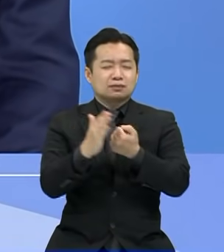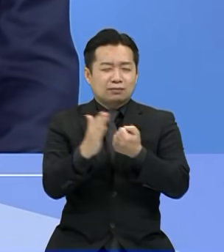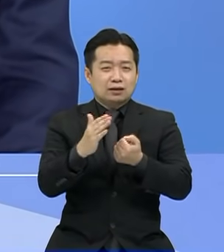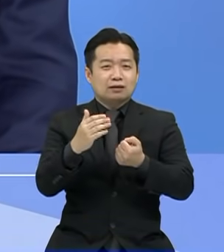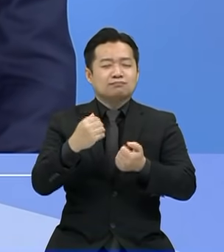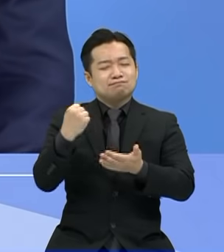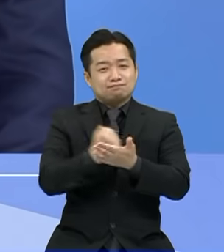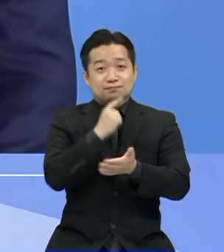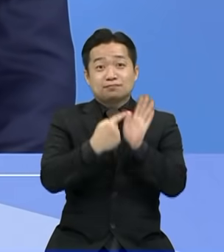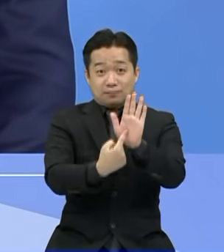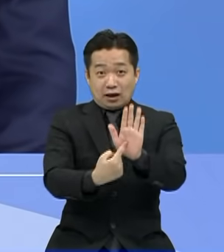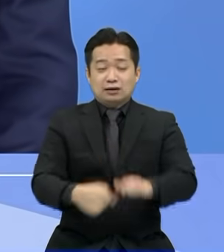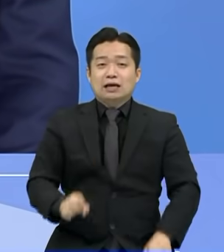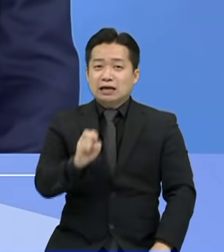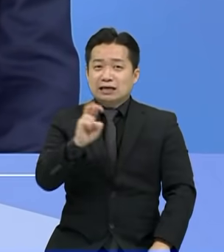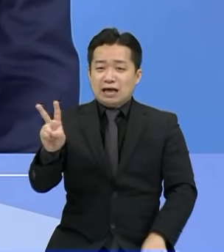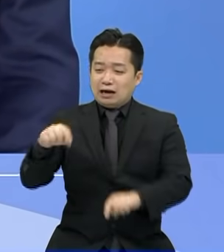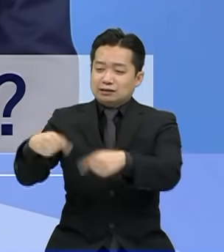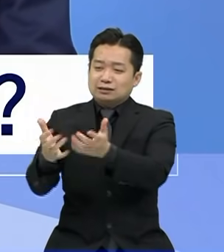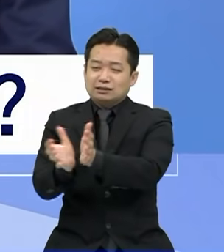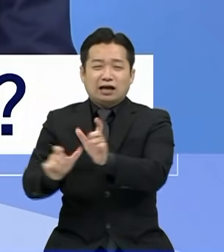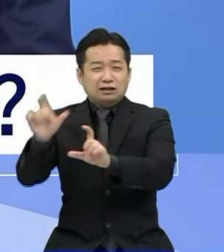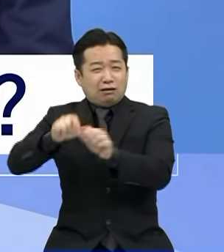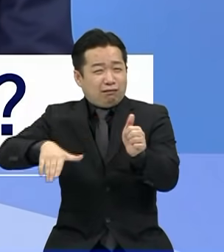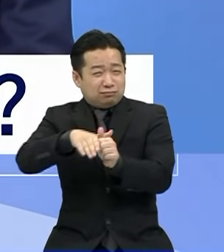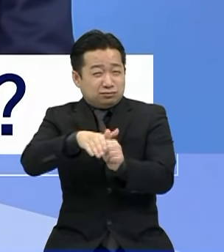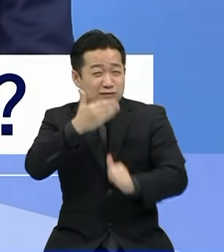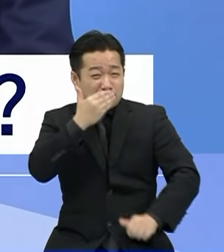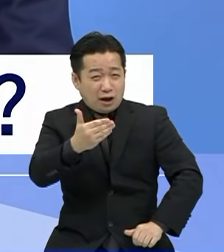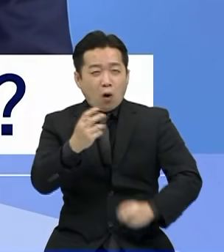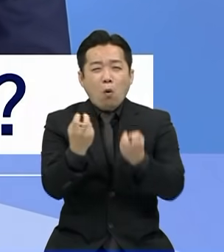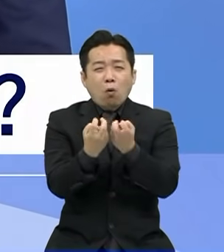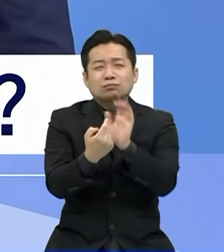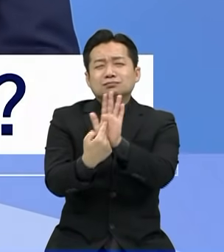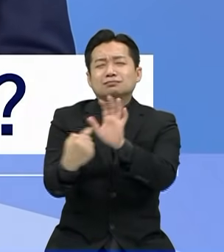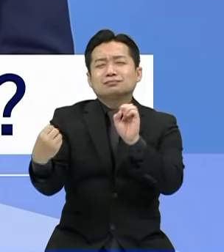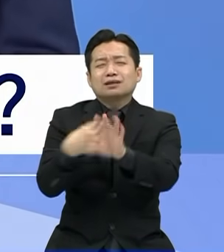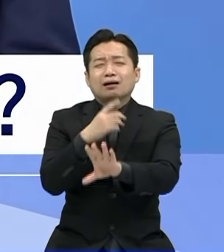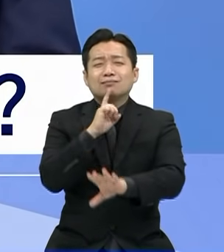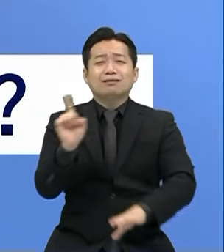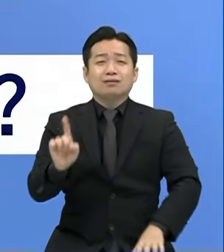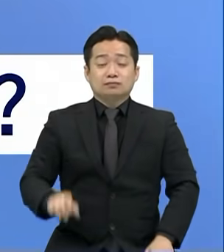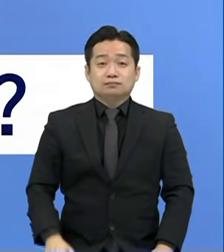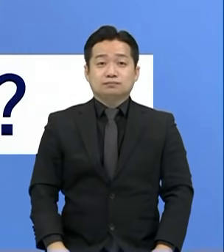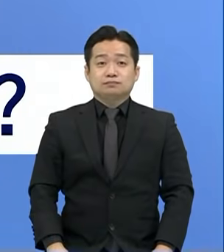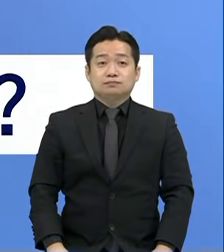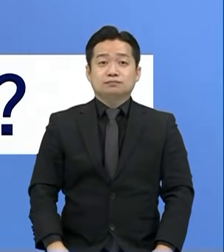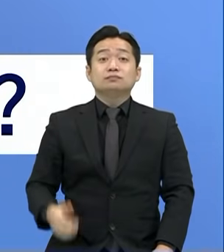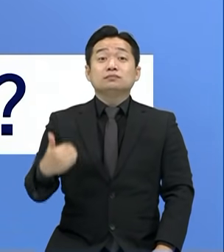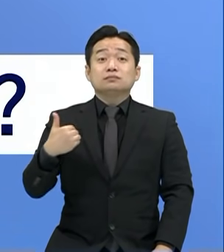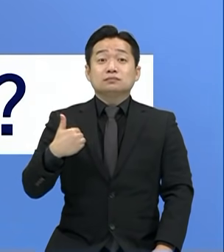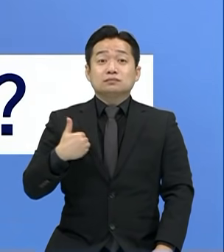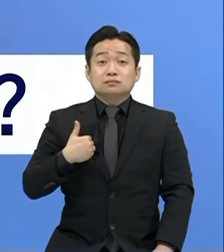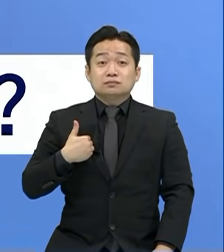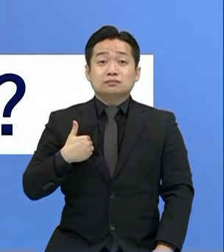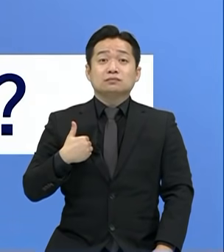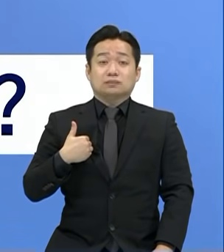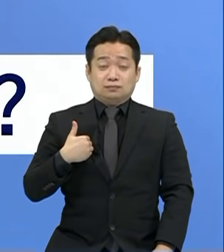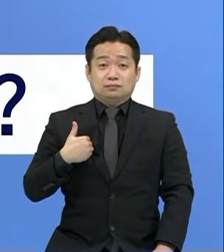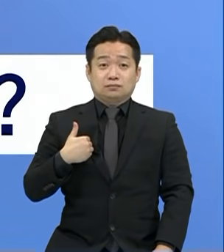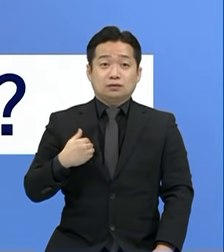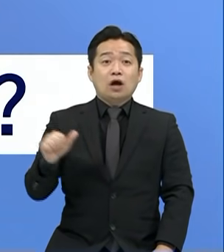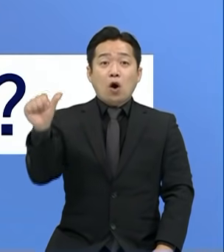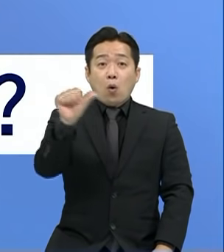야당이 이제 더 강하게 공격할 텐데 어떻게 대응하시겠습니까? 제가 5천 명의 이제